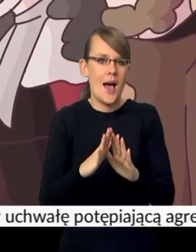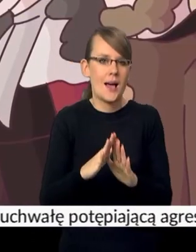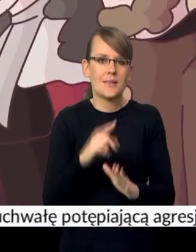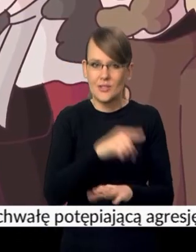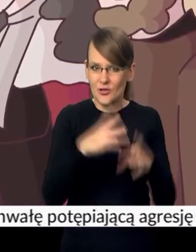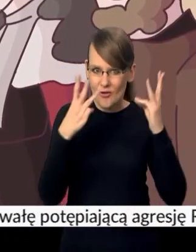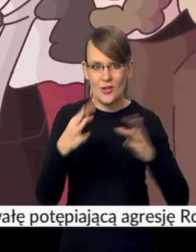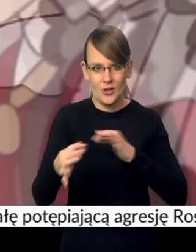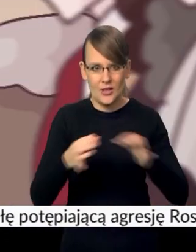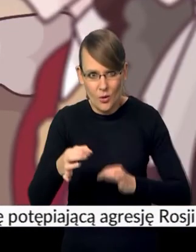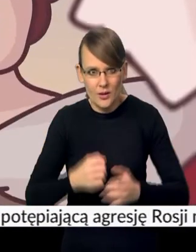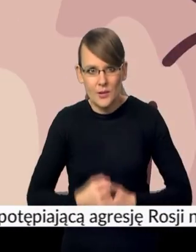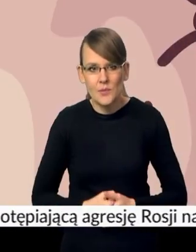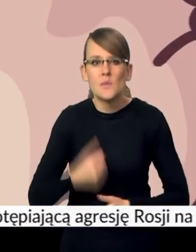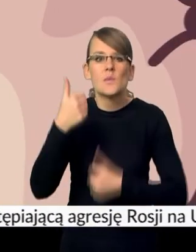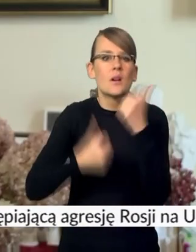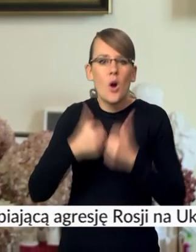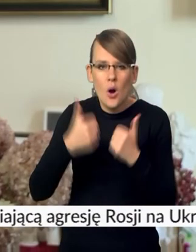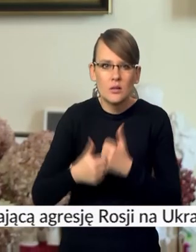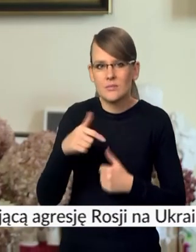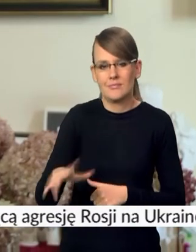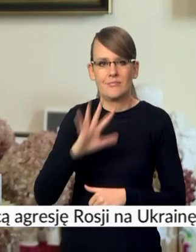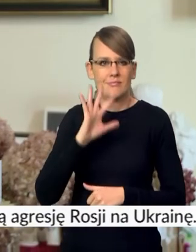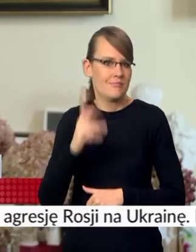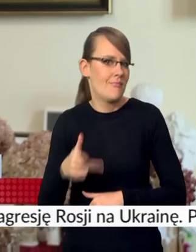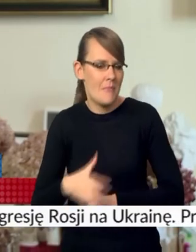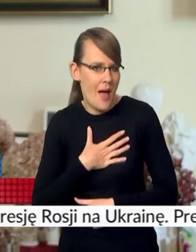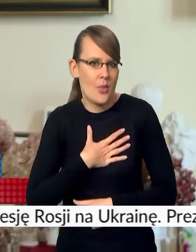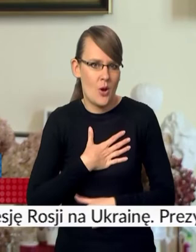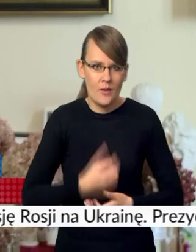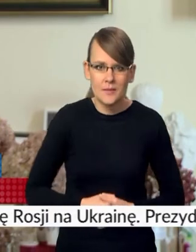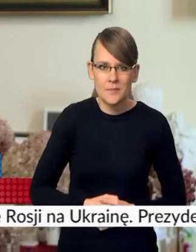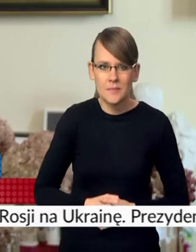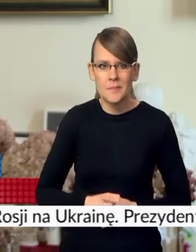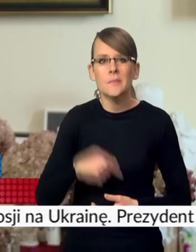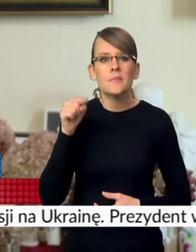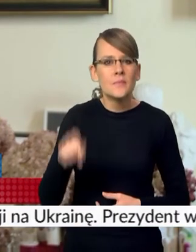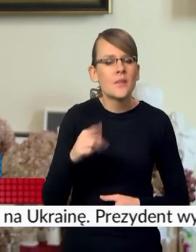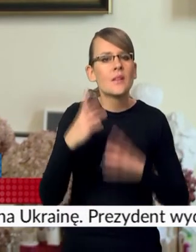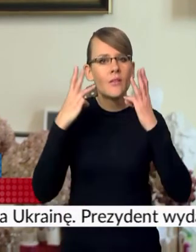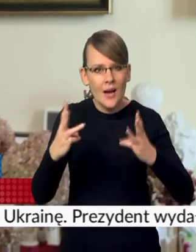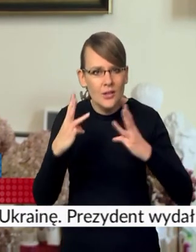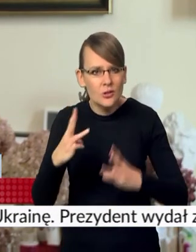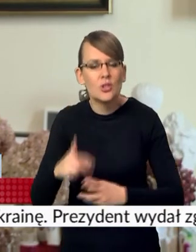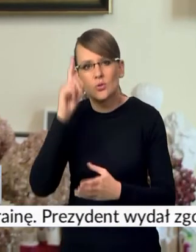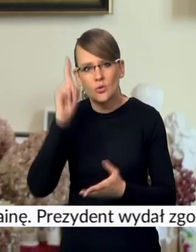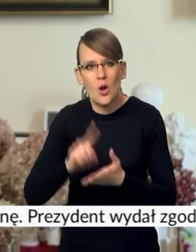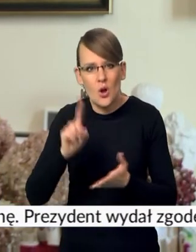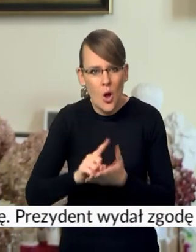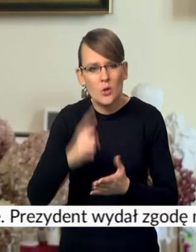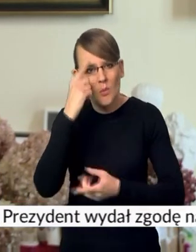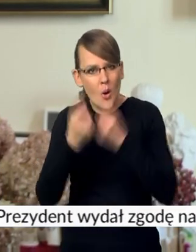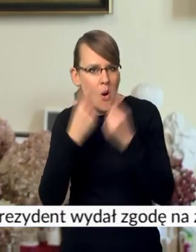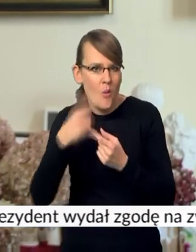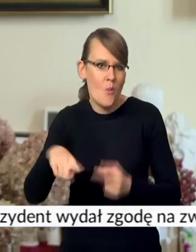ważną, historyczną. Konkurs ma piękny wydźwięk patriotyczny. Tutaj niezwykle ważne są zdolności,